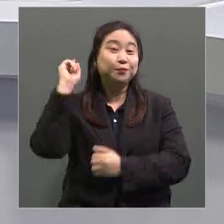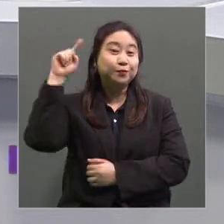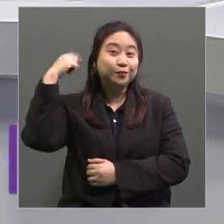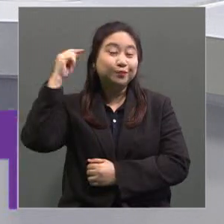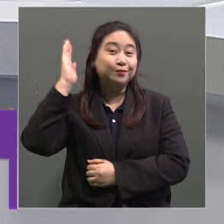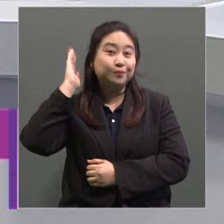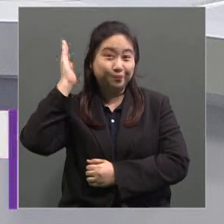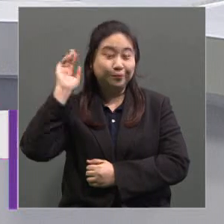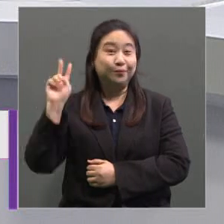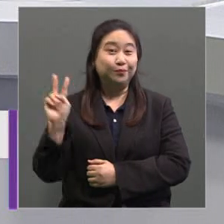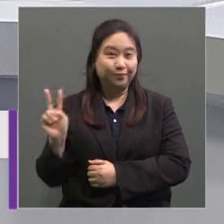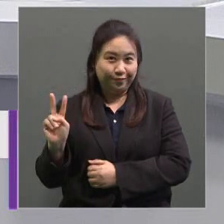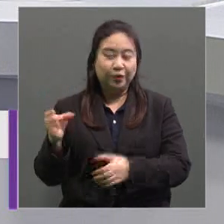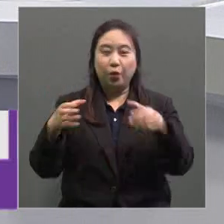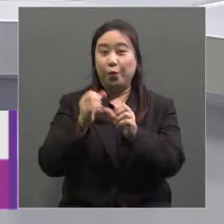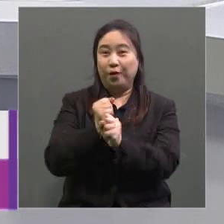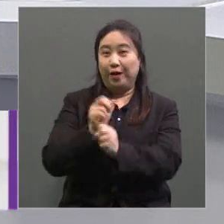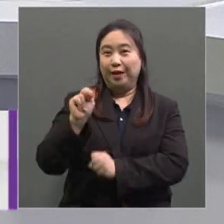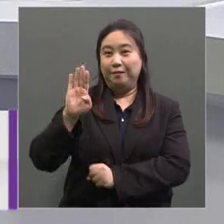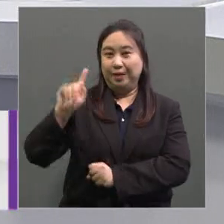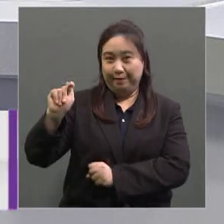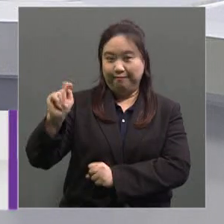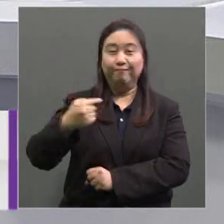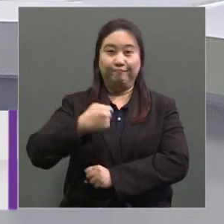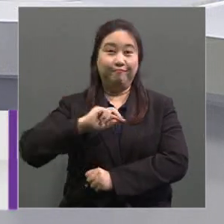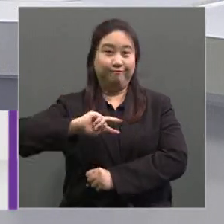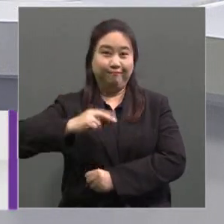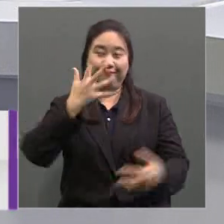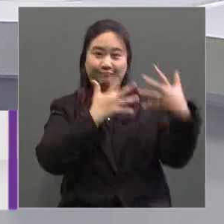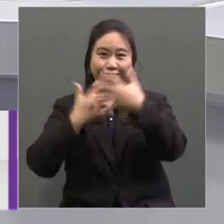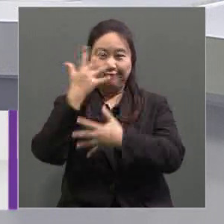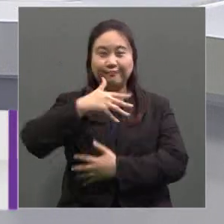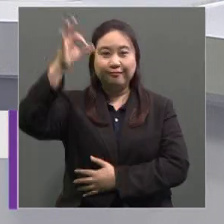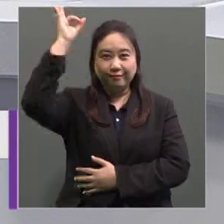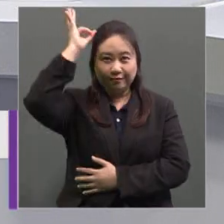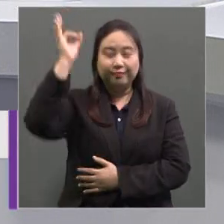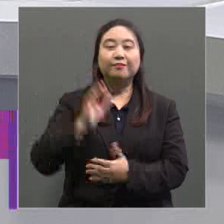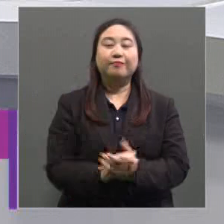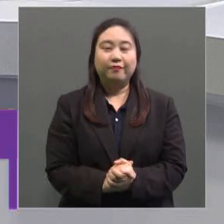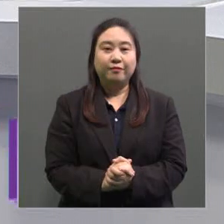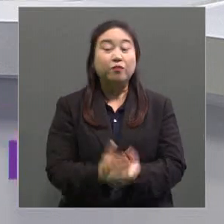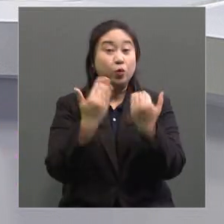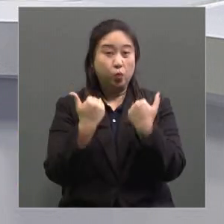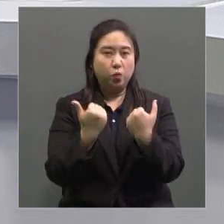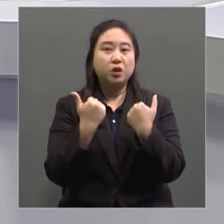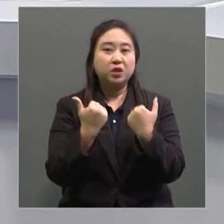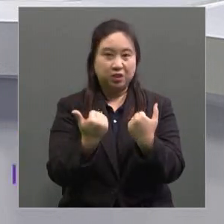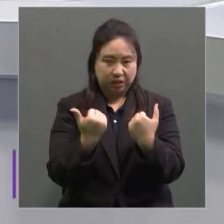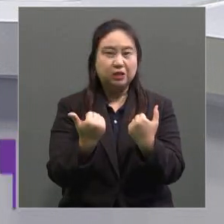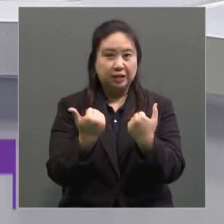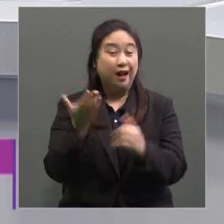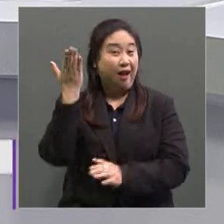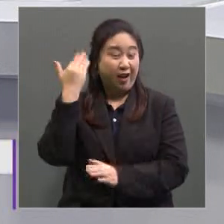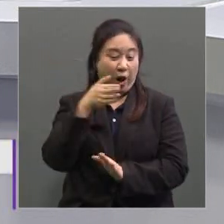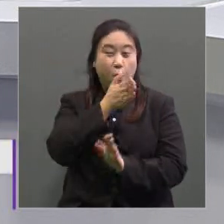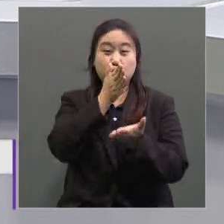ตผมจิรพัฒน์อุดมศิริวัฒน์ทีมงาน NBT News และอาจารย์ล่ามภาษามือวันนี้อาจารย์อรรถกาเที่ยงปรีชารักษ์ครับ จริงๆวันนี้ถือว่าเป็นวันแรกหลัง